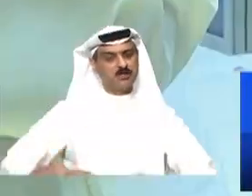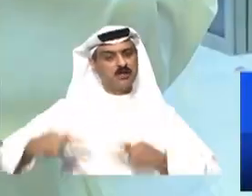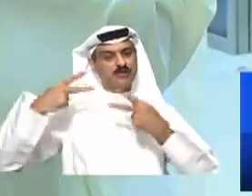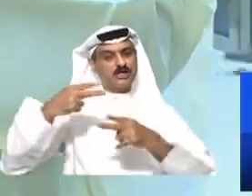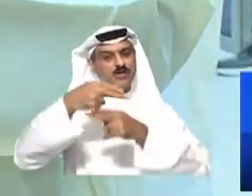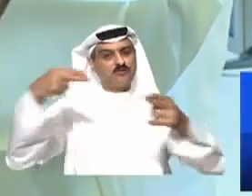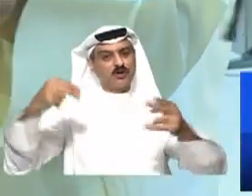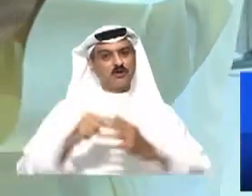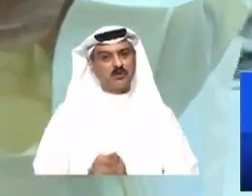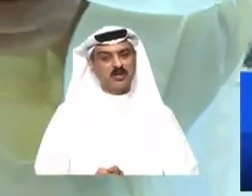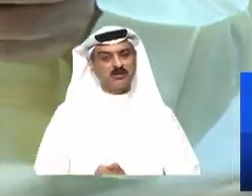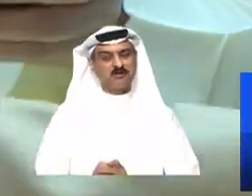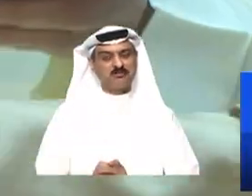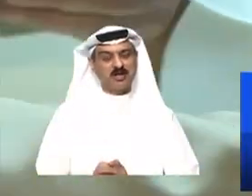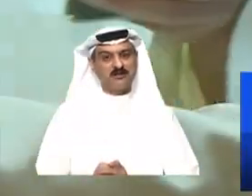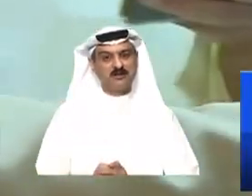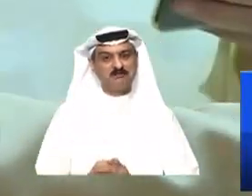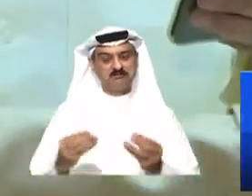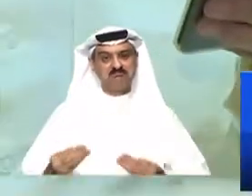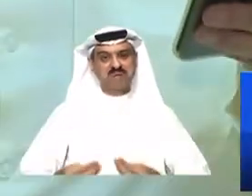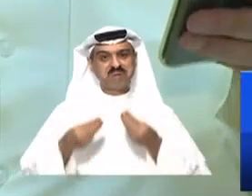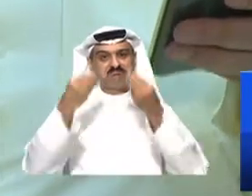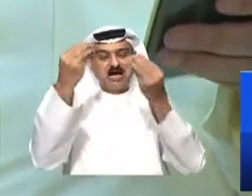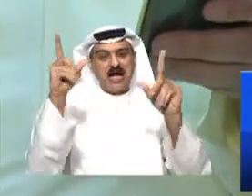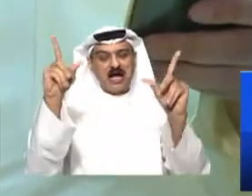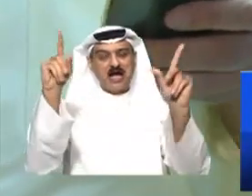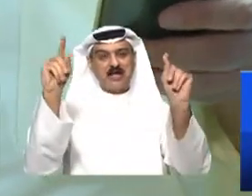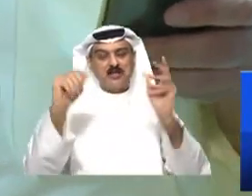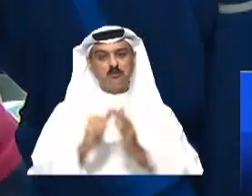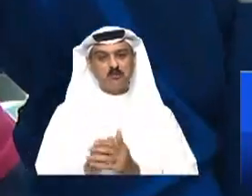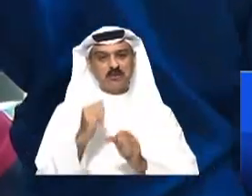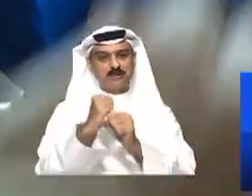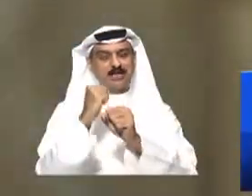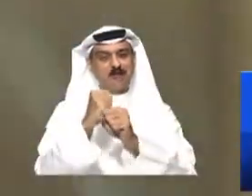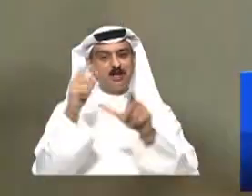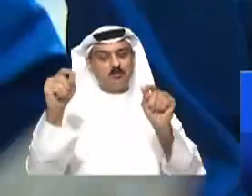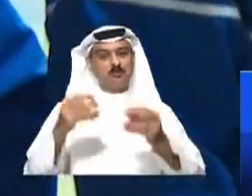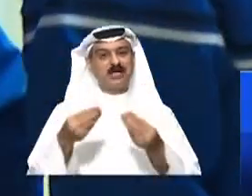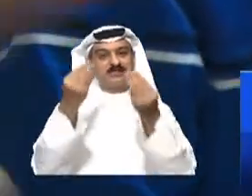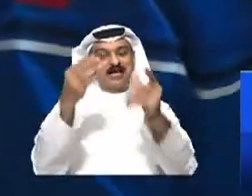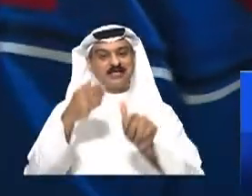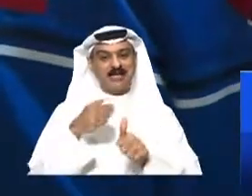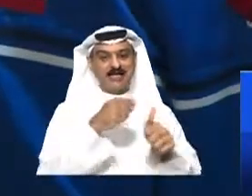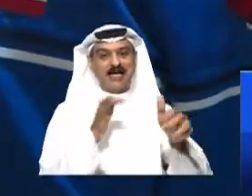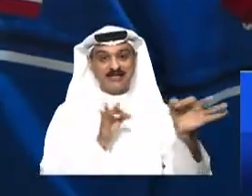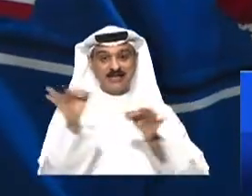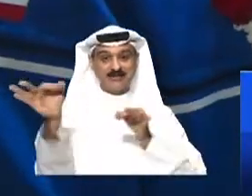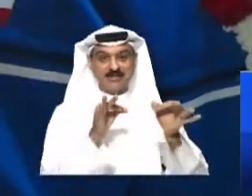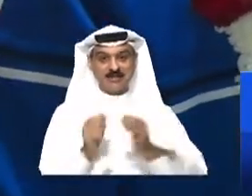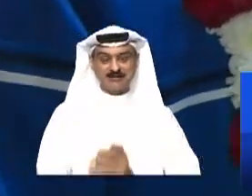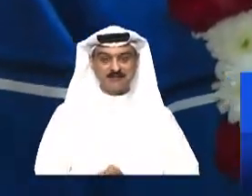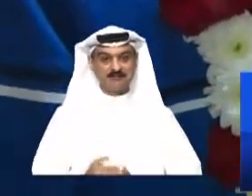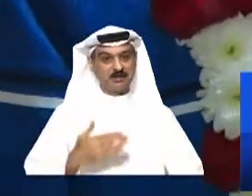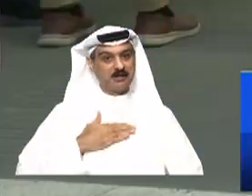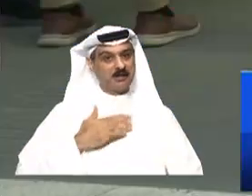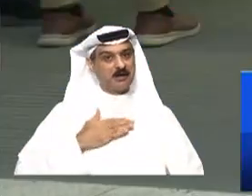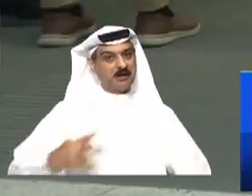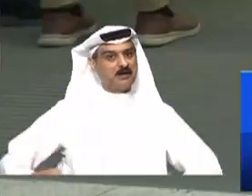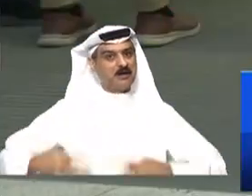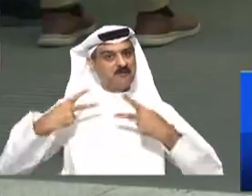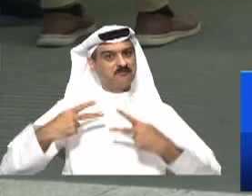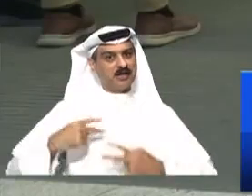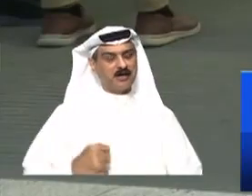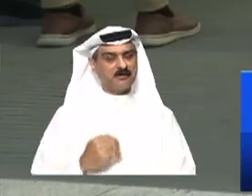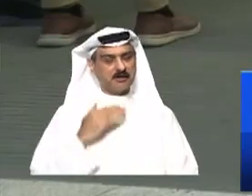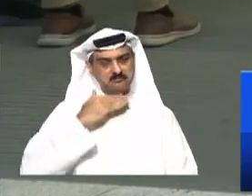خير، ويهدون هذا الإنجاز للقيادة السياسية. والله الأمانة نفتخر ونرفع رأسنا